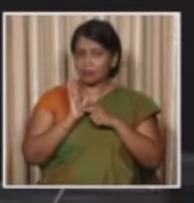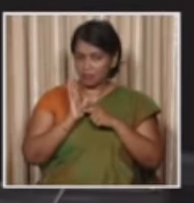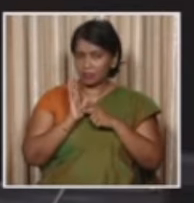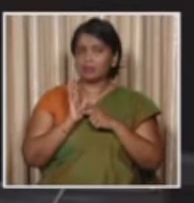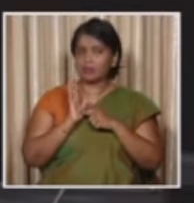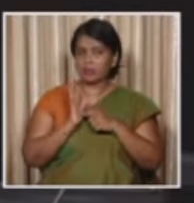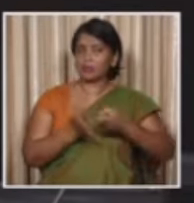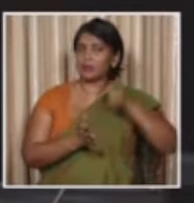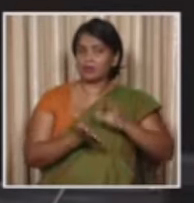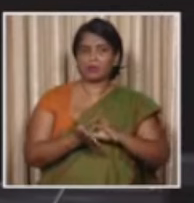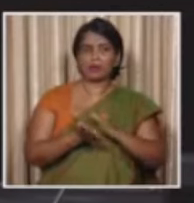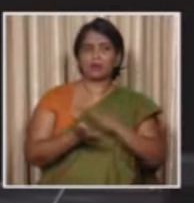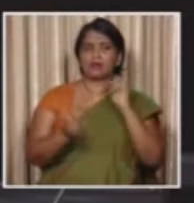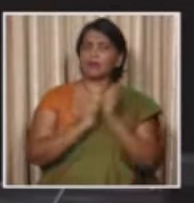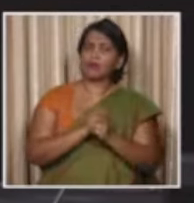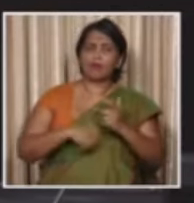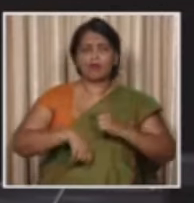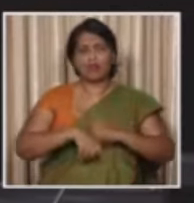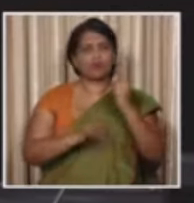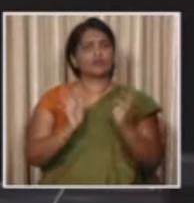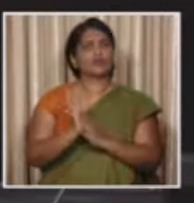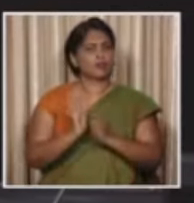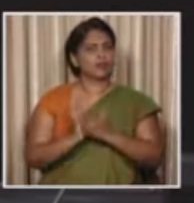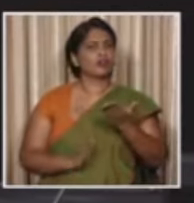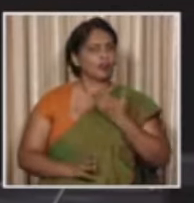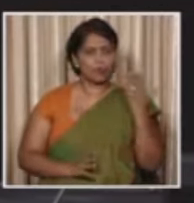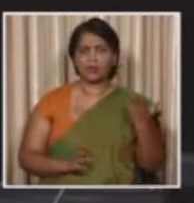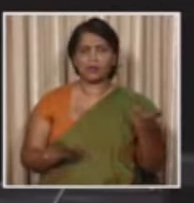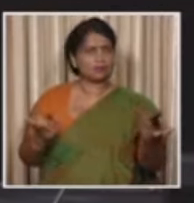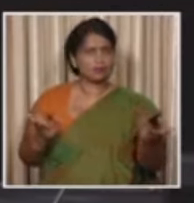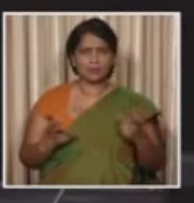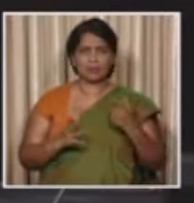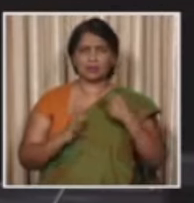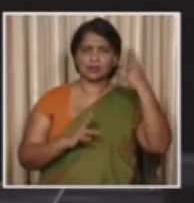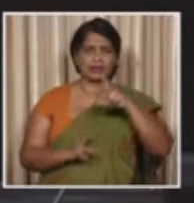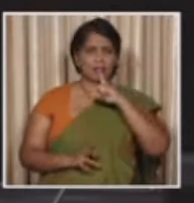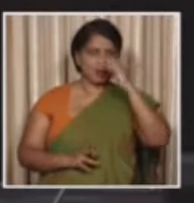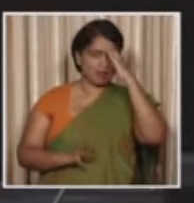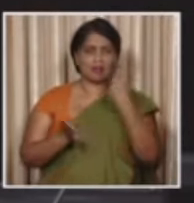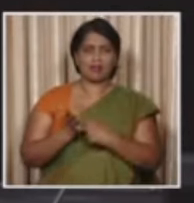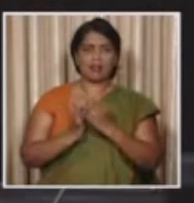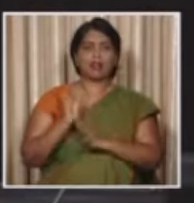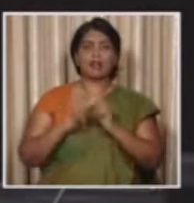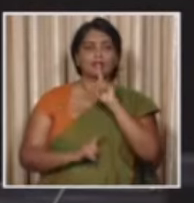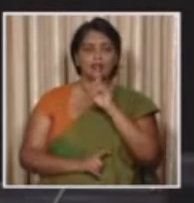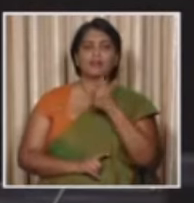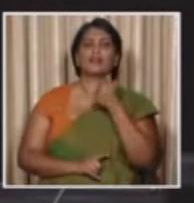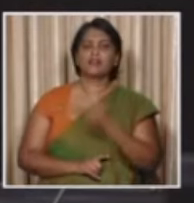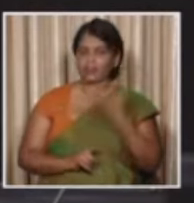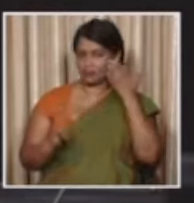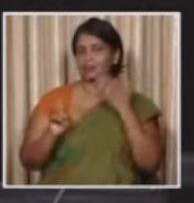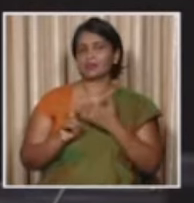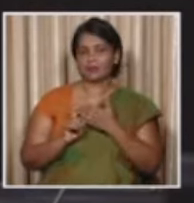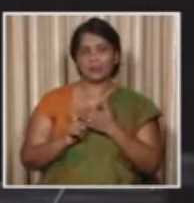ගත්ත තීන්දුව වෙනස් කරන්න ඕන වෙලාවක මුදල් කාර්ය සභාවට පුළුවන්. ඒ හින්දා ගරු නියෝජ්‍ය කතානායකතුමනි රාඝවන් මන්තුමා මතු කරේ ඉතාම වැදගත්